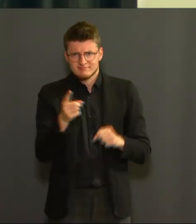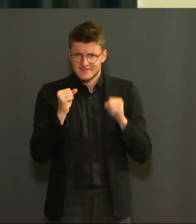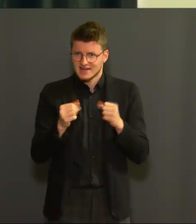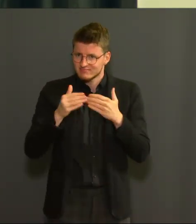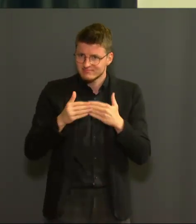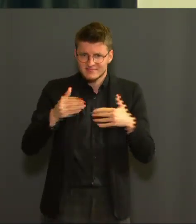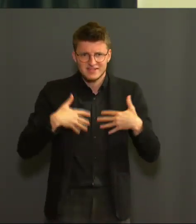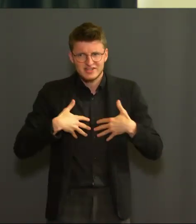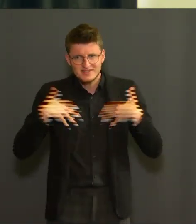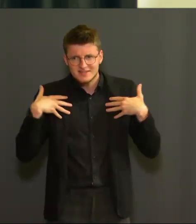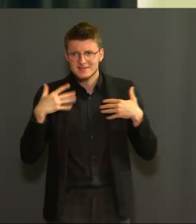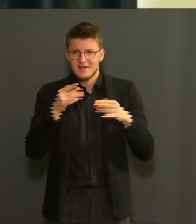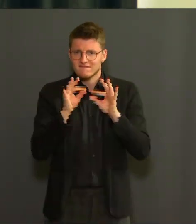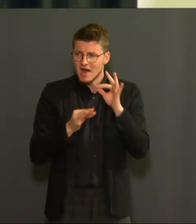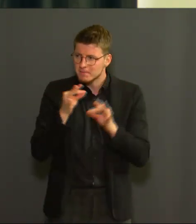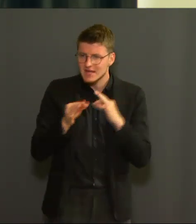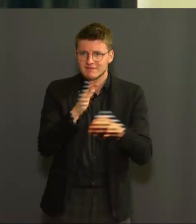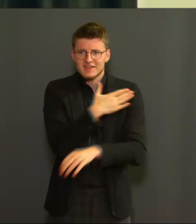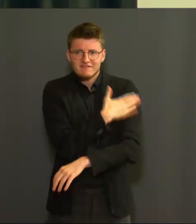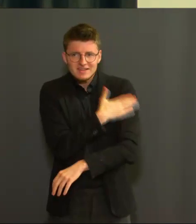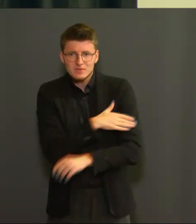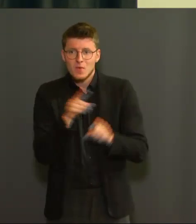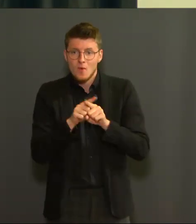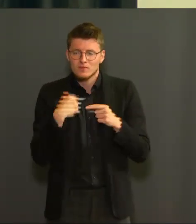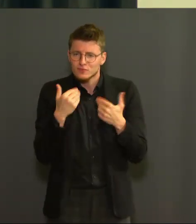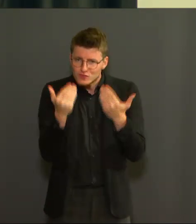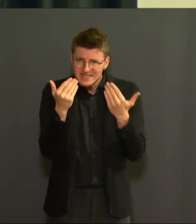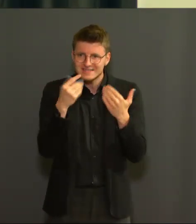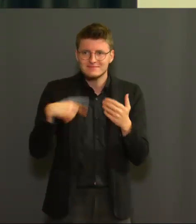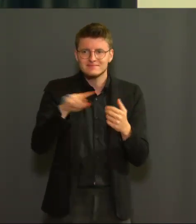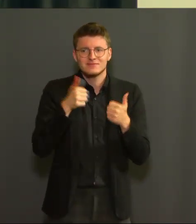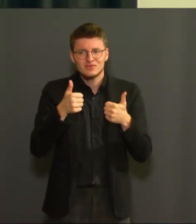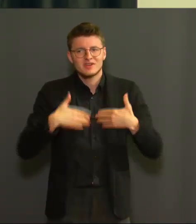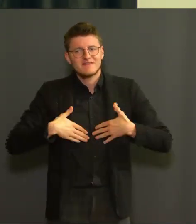fijne, welverdiende zomervakantie. Ik dank u voor uw aandacht.